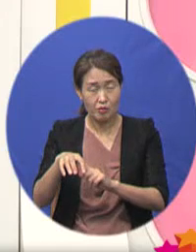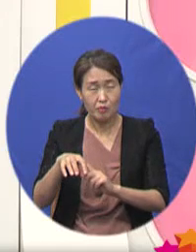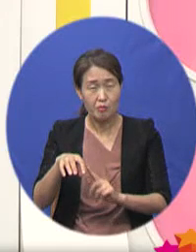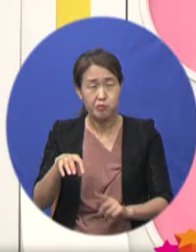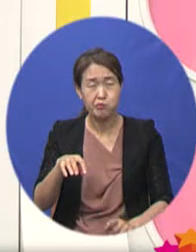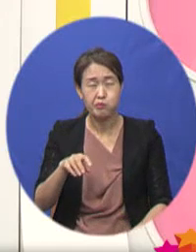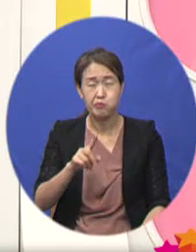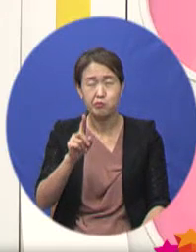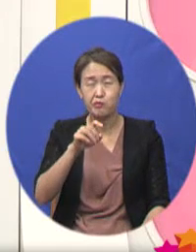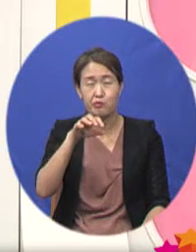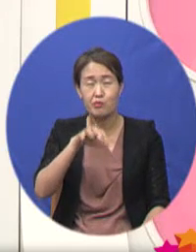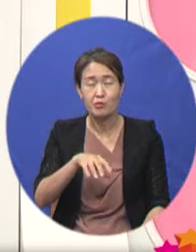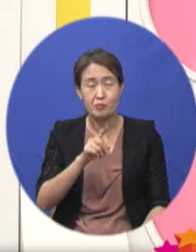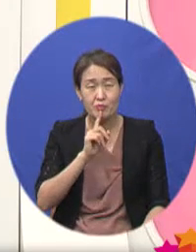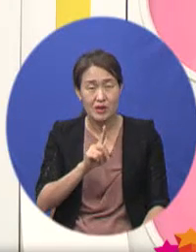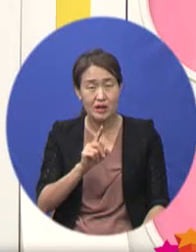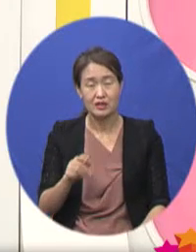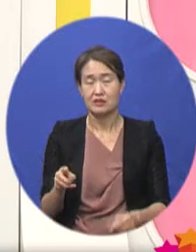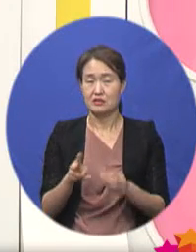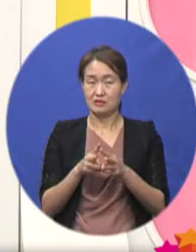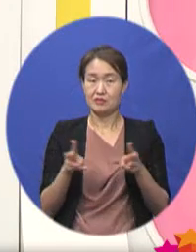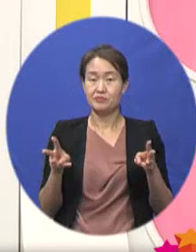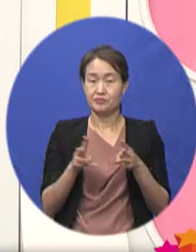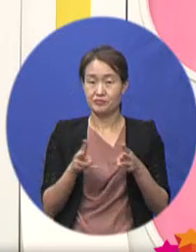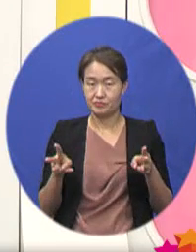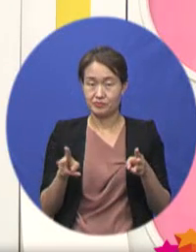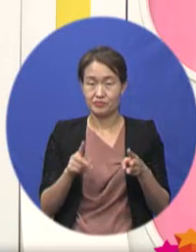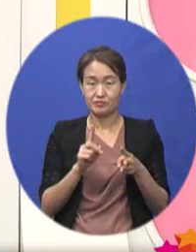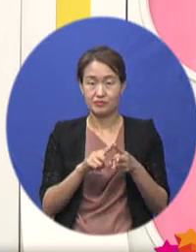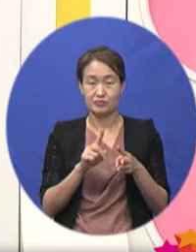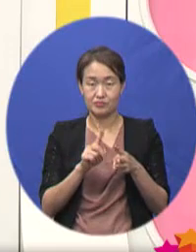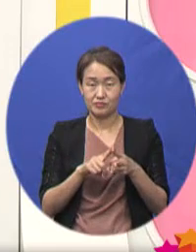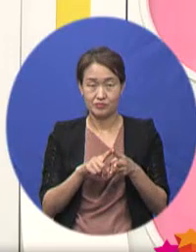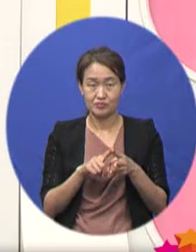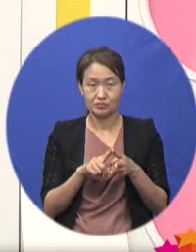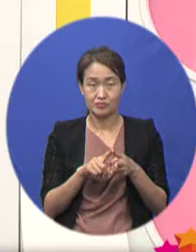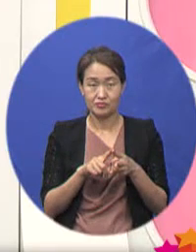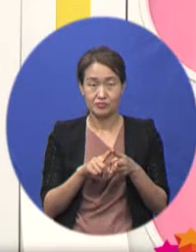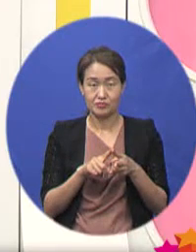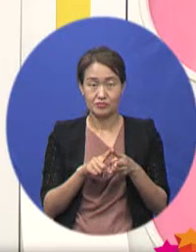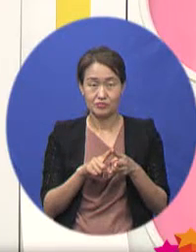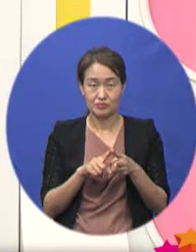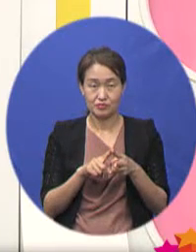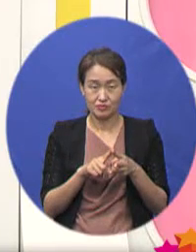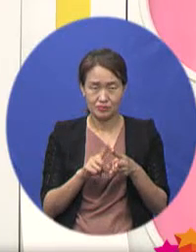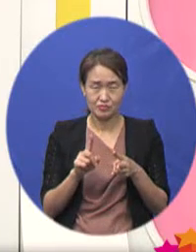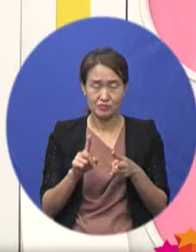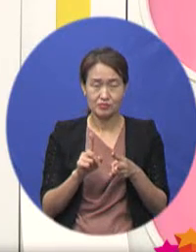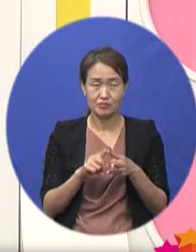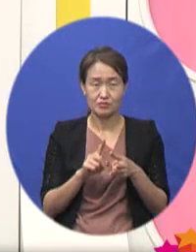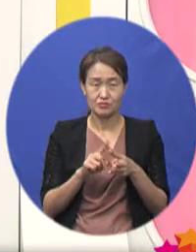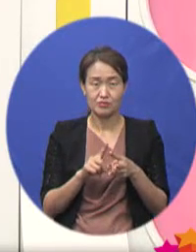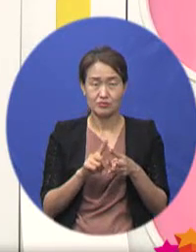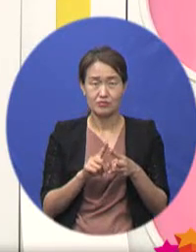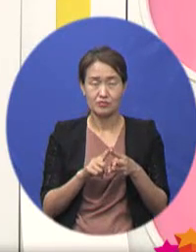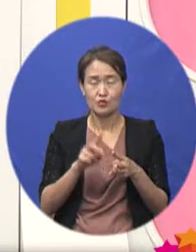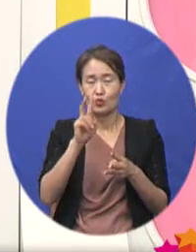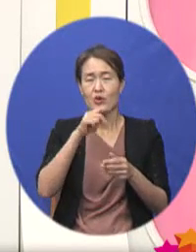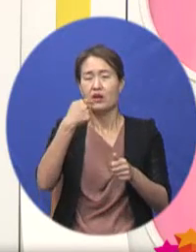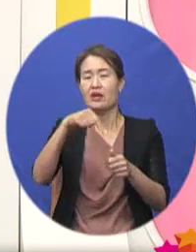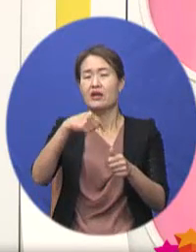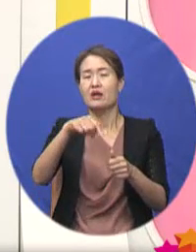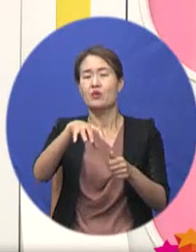상패동인데요. 네. 예. 이 3층에 이 보험사무소 예, 주민센터 노래교실. 예,